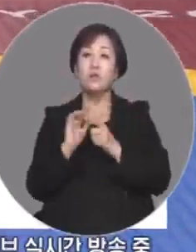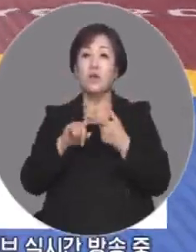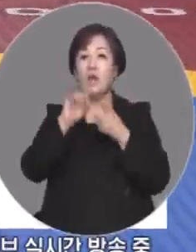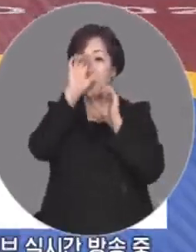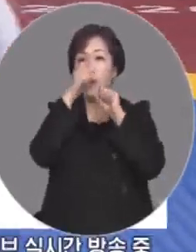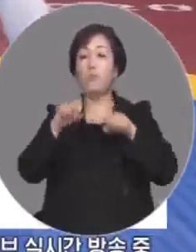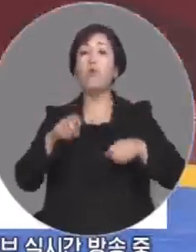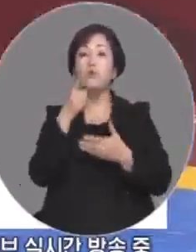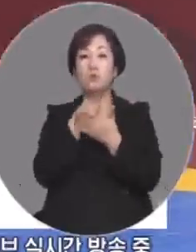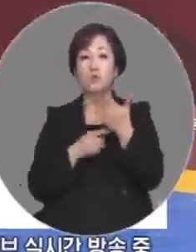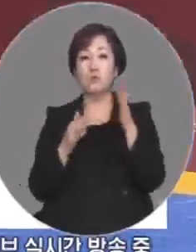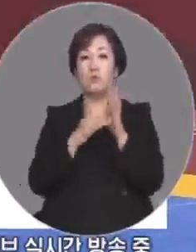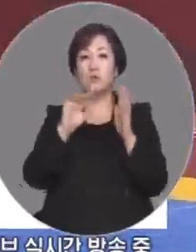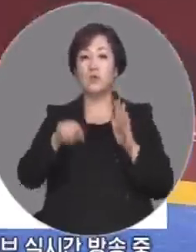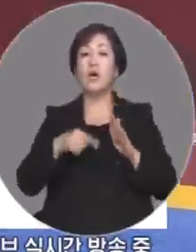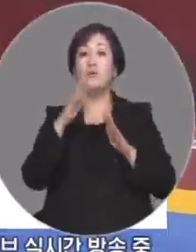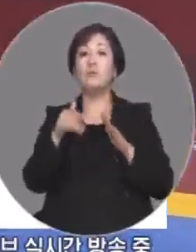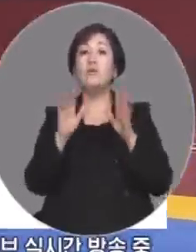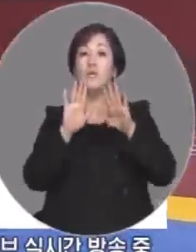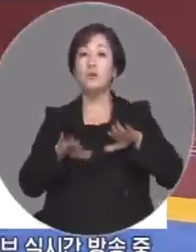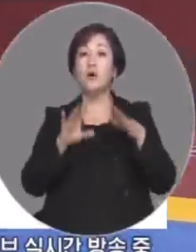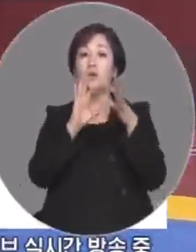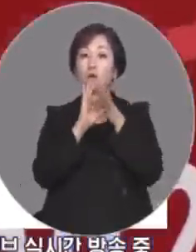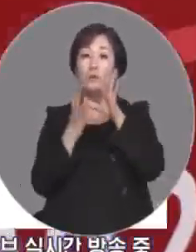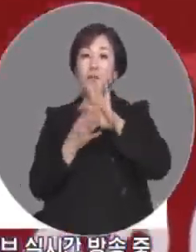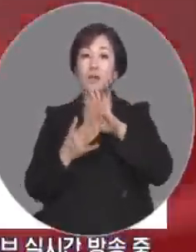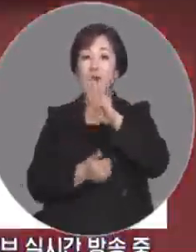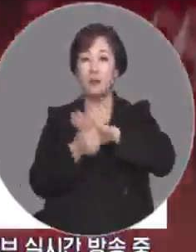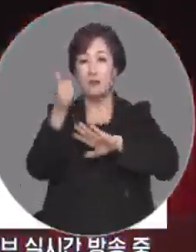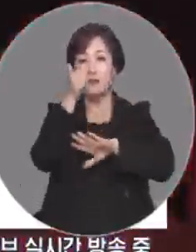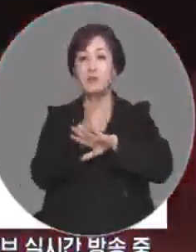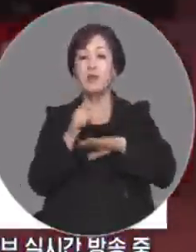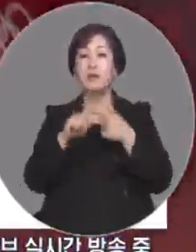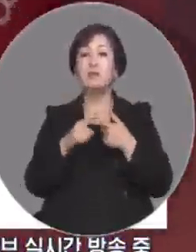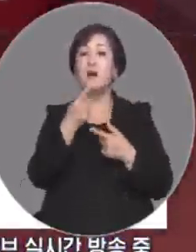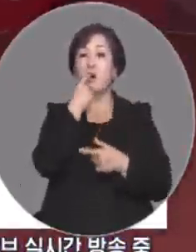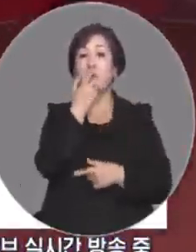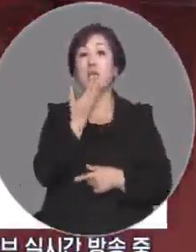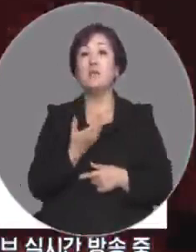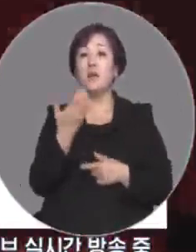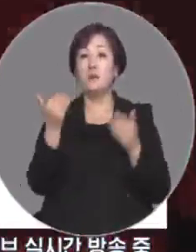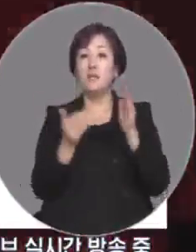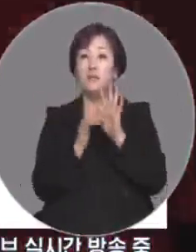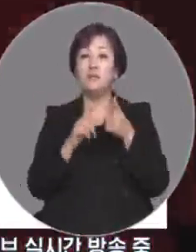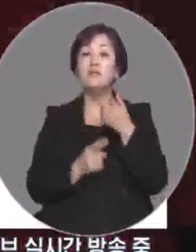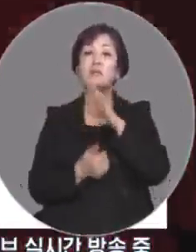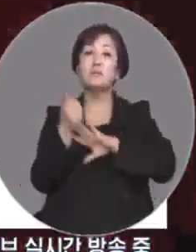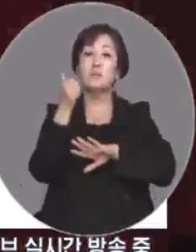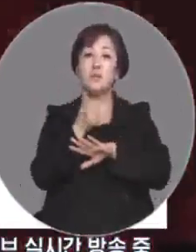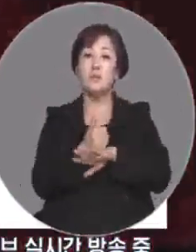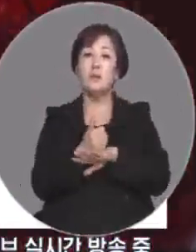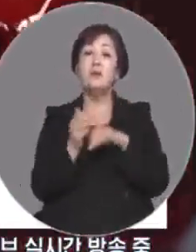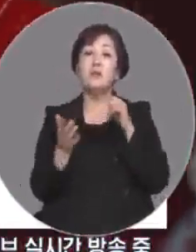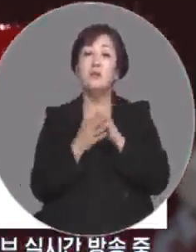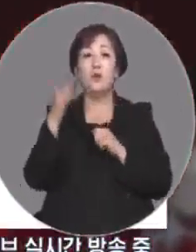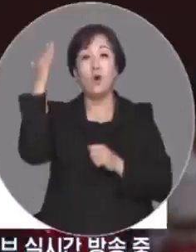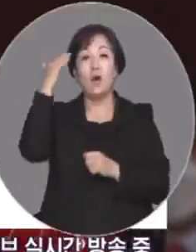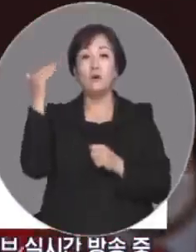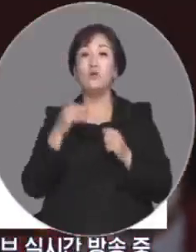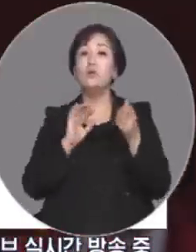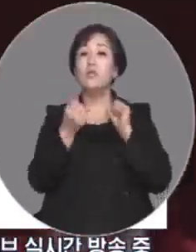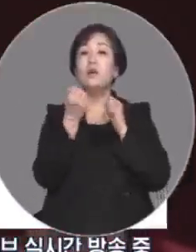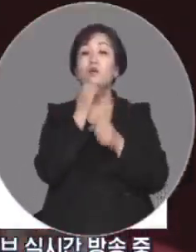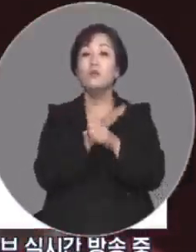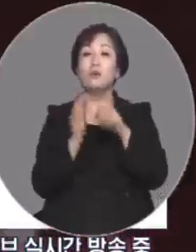수술을 받고도 이번 올림픽에서 결승까지 진출에 값진 은메달을 획득했습니다 한편 한국 태권도 는